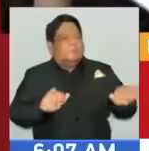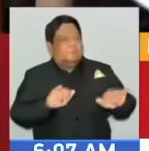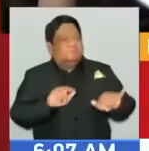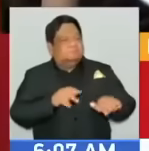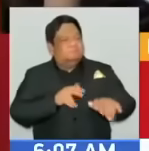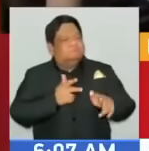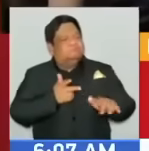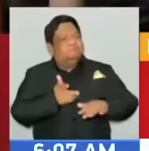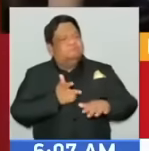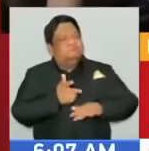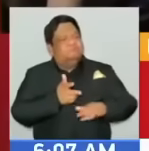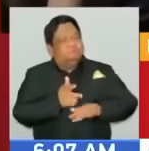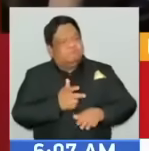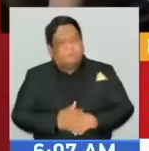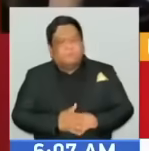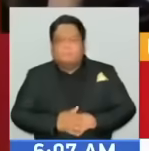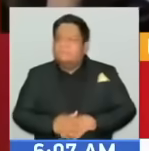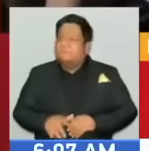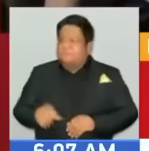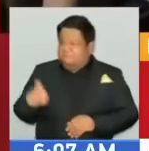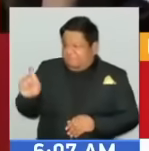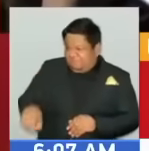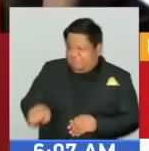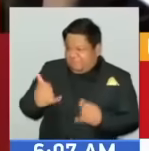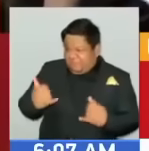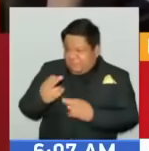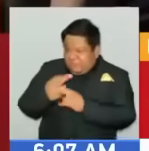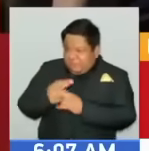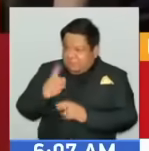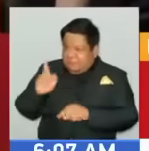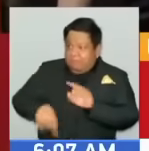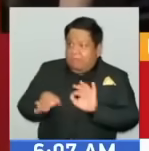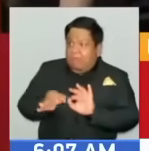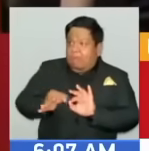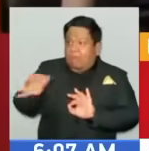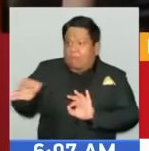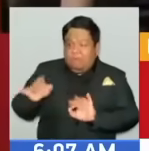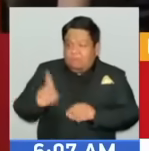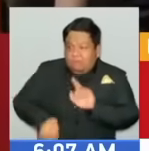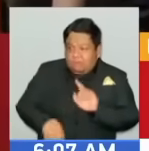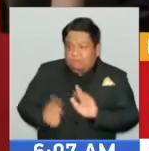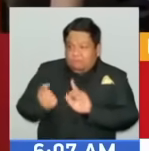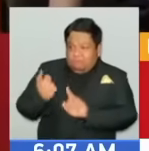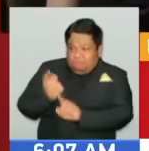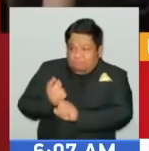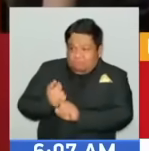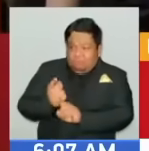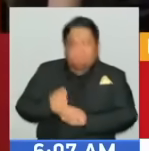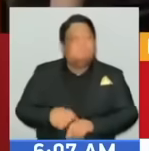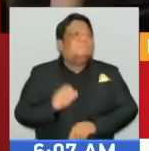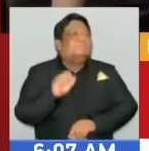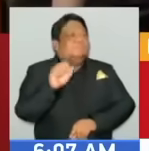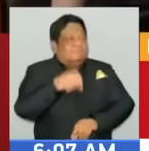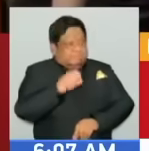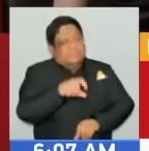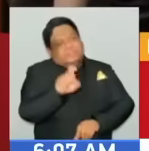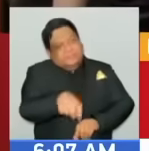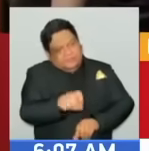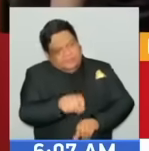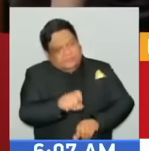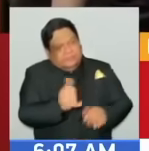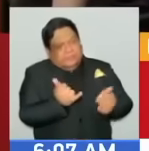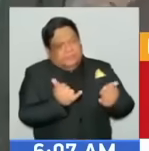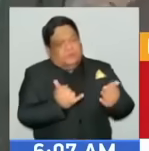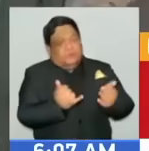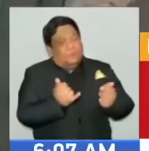natin pwedeng ipagpaliban ito, hindi natin pwedeng hindi gawin. Opo, kailangan ito dahil na rin para masigurado natin